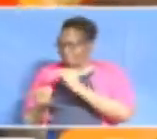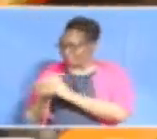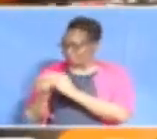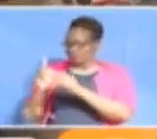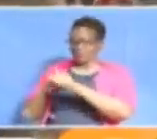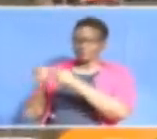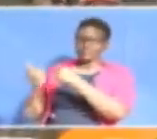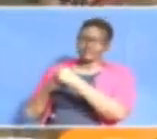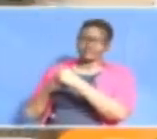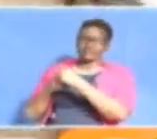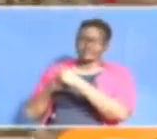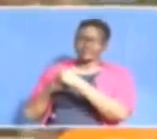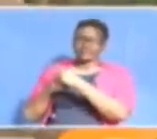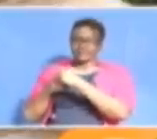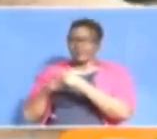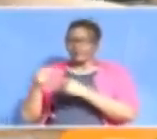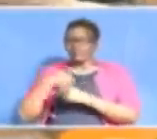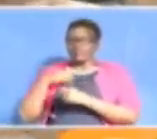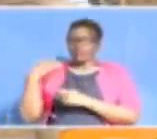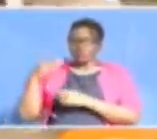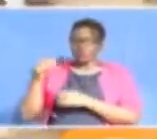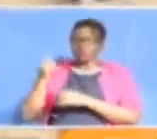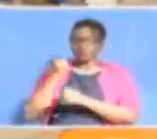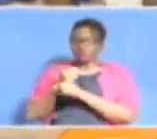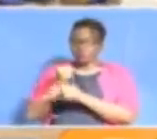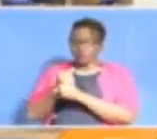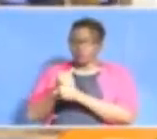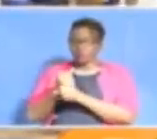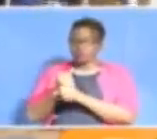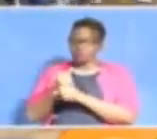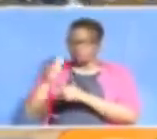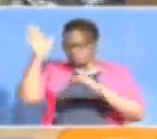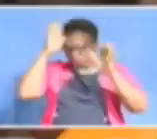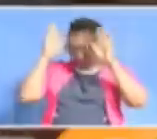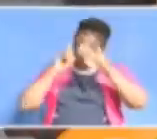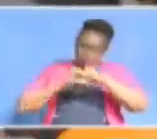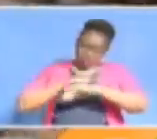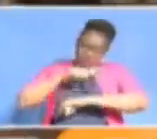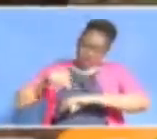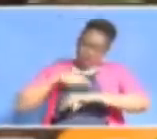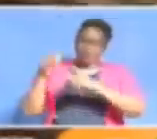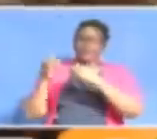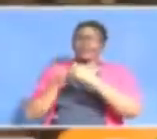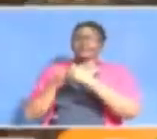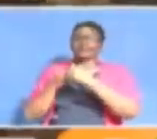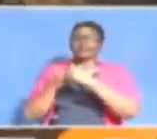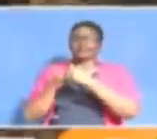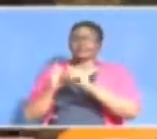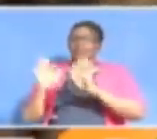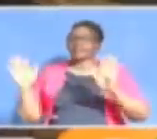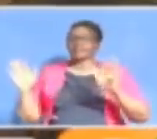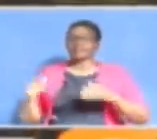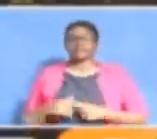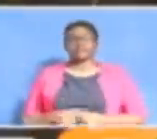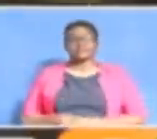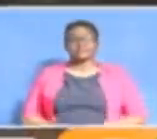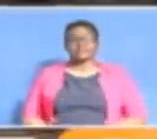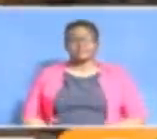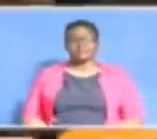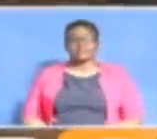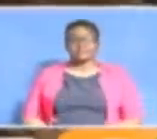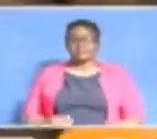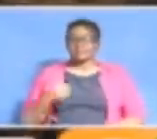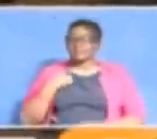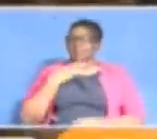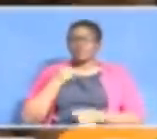Napenda sana sana kufunga, kufanyisha kazi wangu punda masaa 8. Haya kasa haraka. Sitakagi kufanya